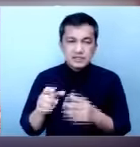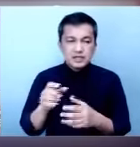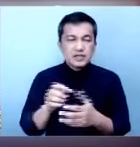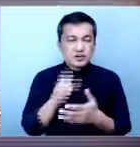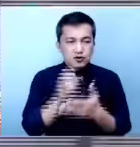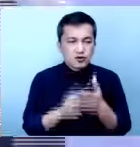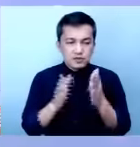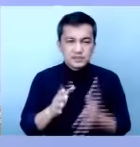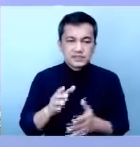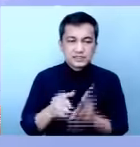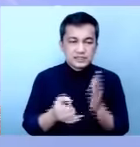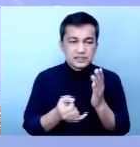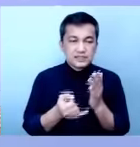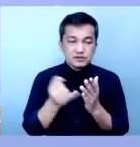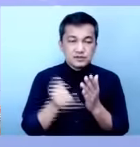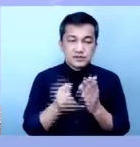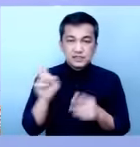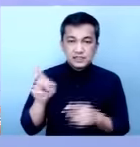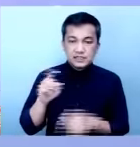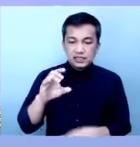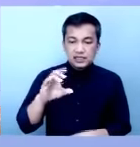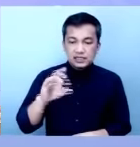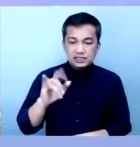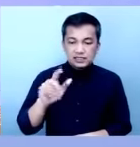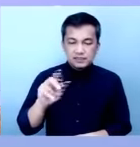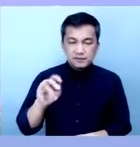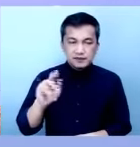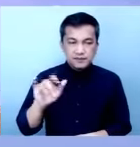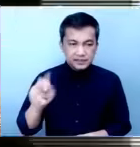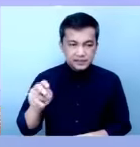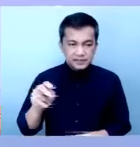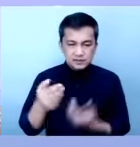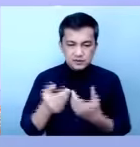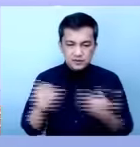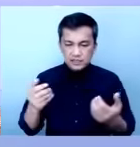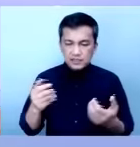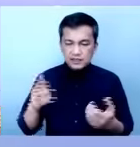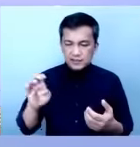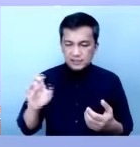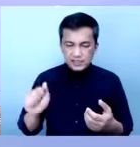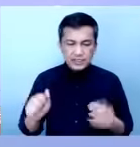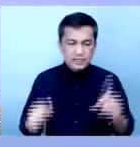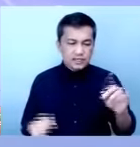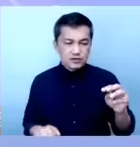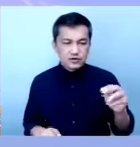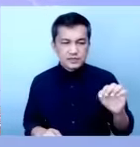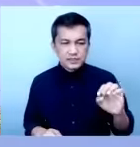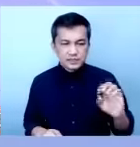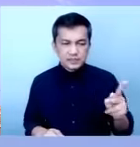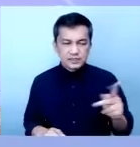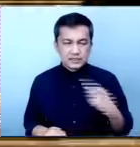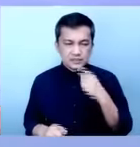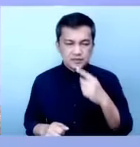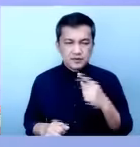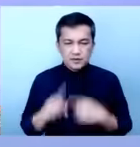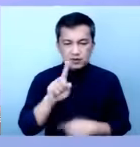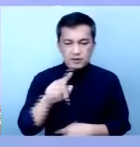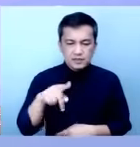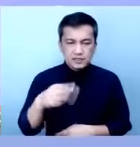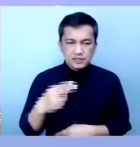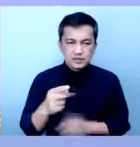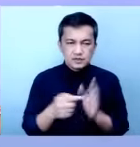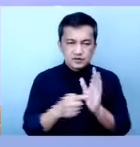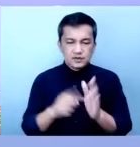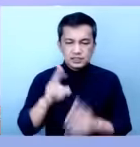Christopher Min. Sa hiwalayan umano na Bea Alonzo at Dominic Roque. Sinabi niya yan sa kanyang 1PH show na Christy